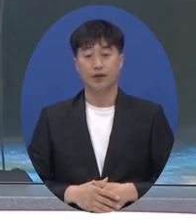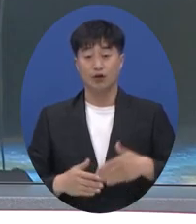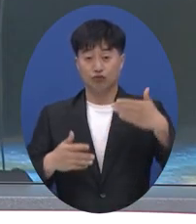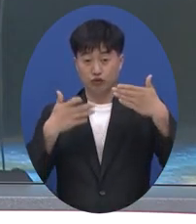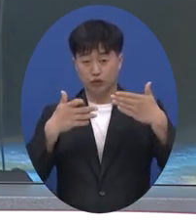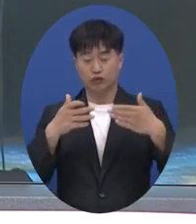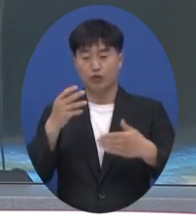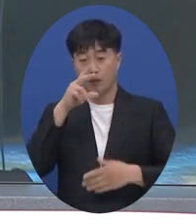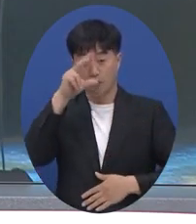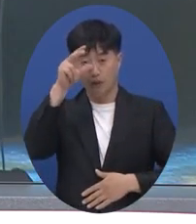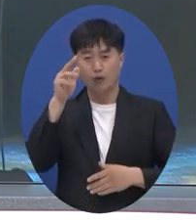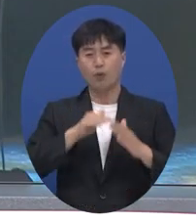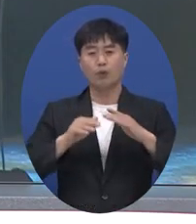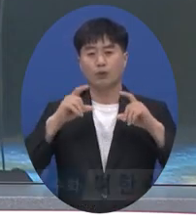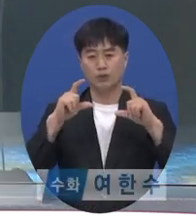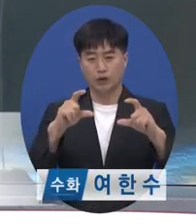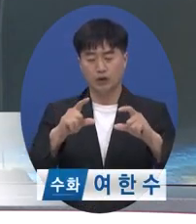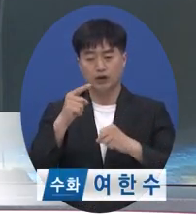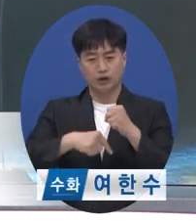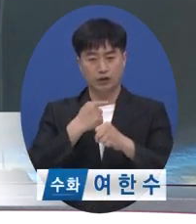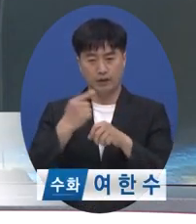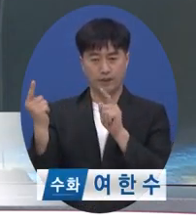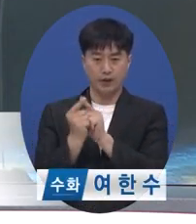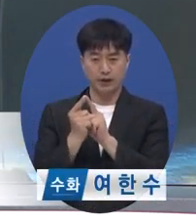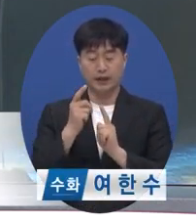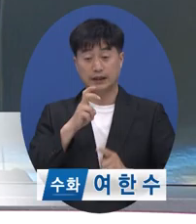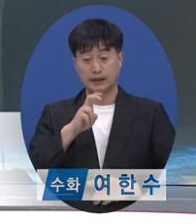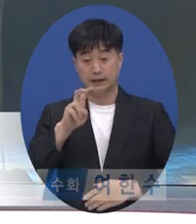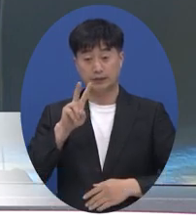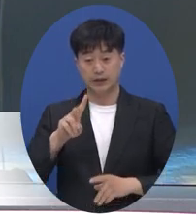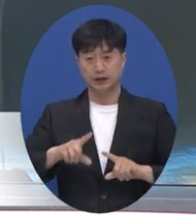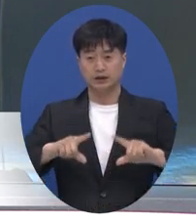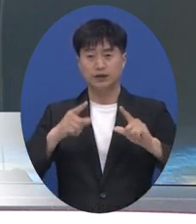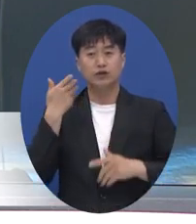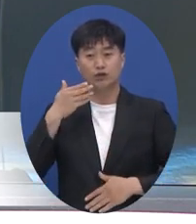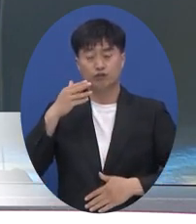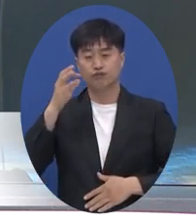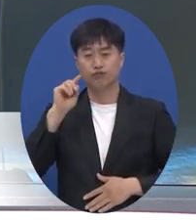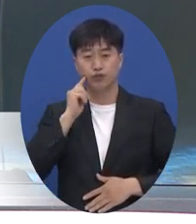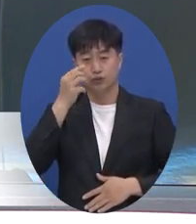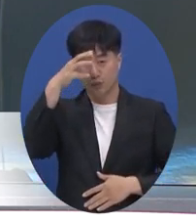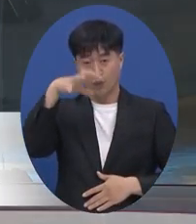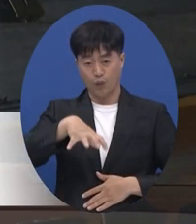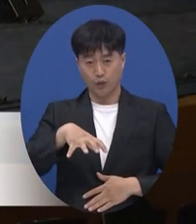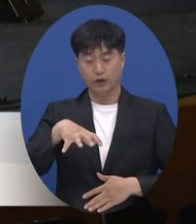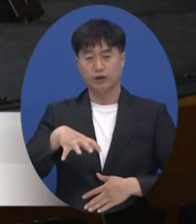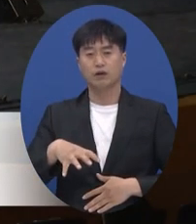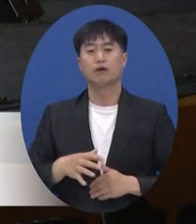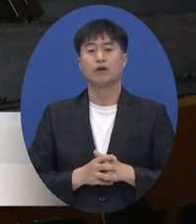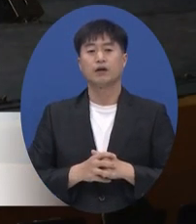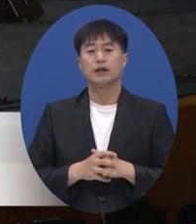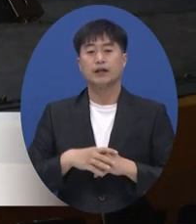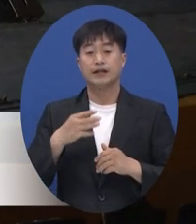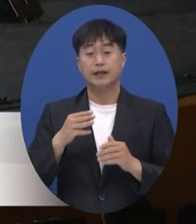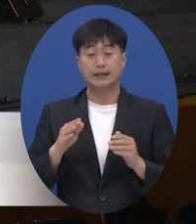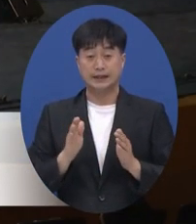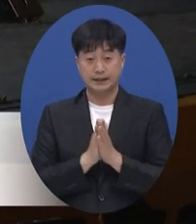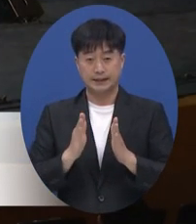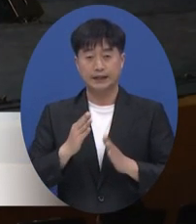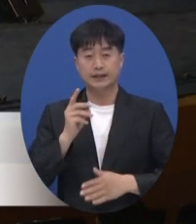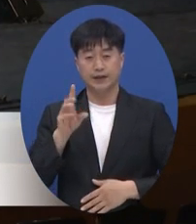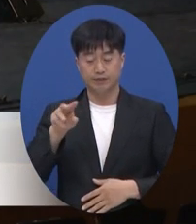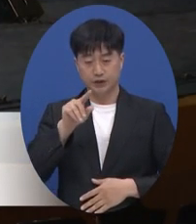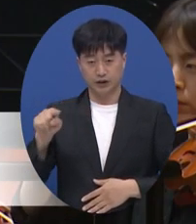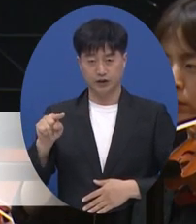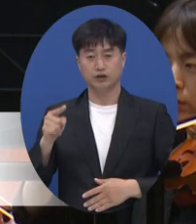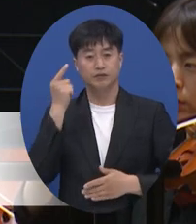9.19 평양 공동선언 1주년을 맞아 지난 22일 의정부 예술의 전당 대극장에서 레츠 DMZ 피스메이커